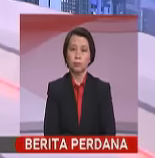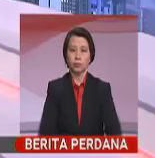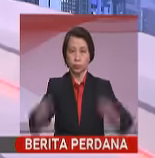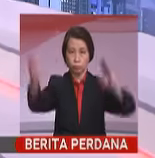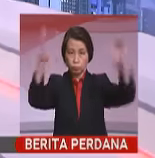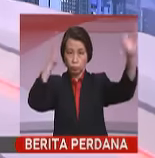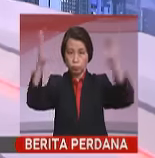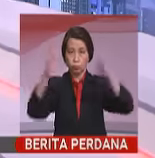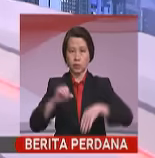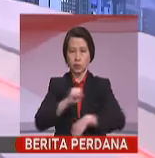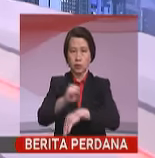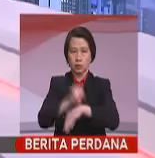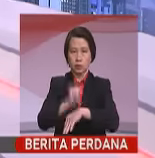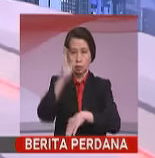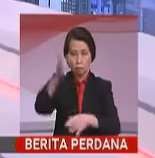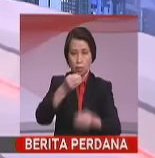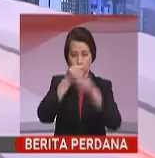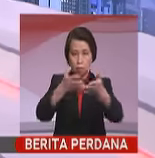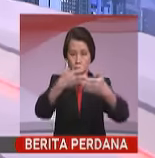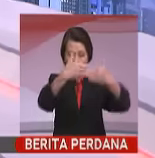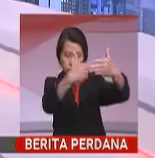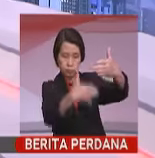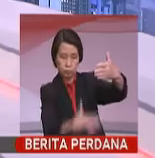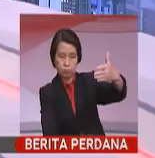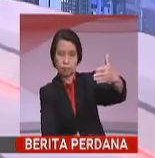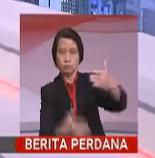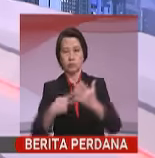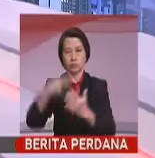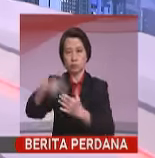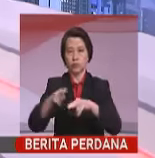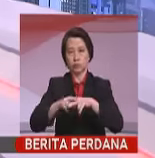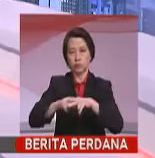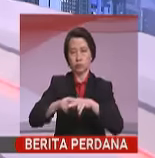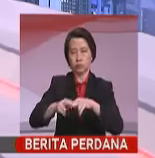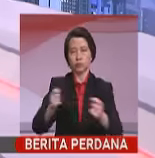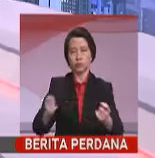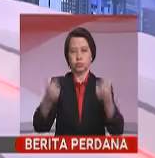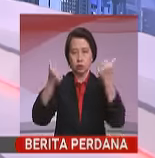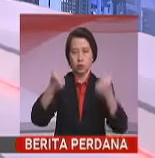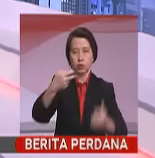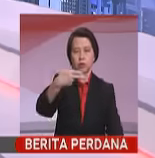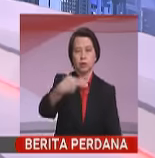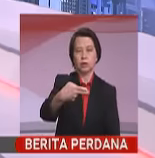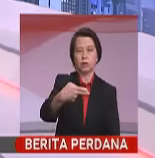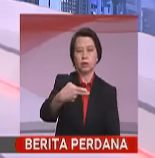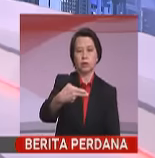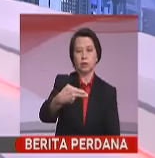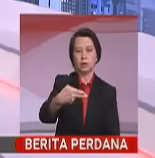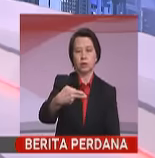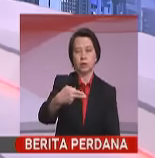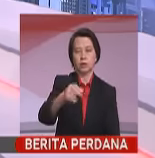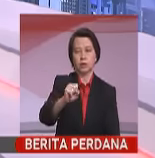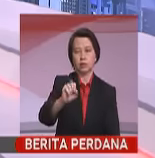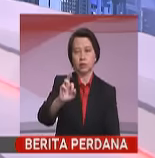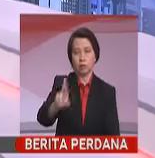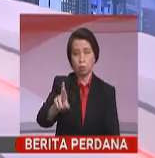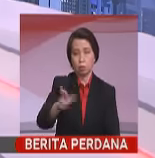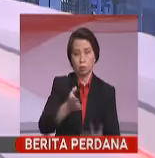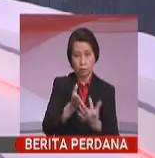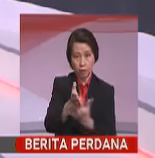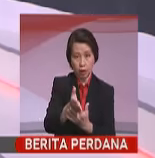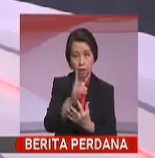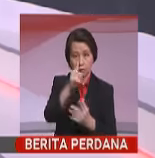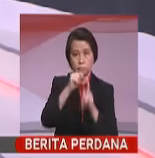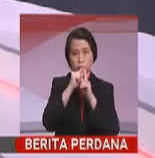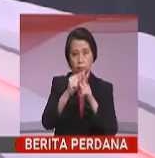Malaysia dan Singapura akan mengumumkan butiran lanjut mengenai projek kereta api berkelajuan tinggi Kuala Lumpur-Singapura HSR melalui